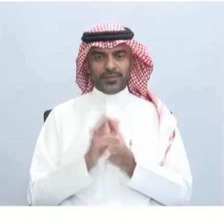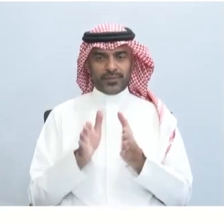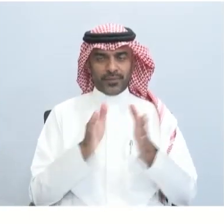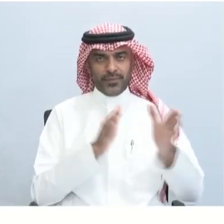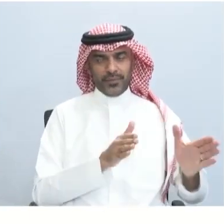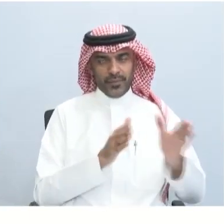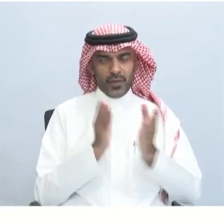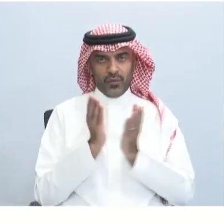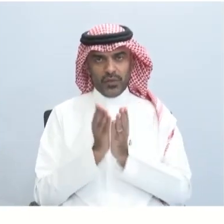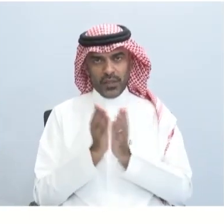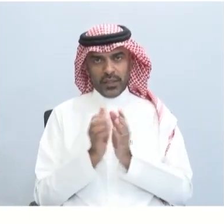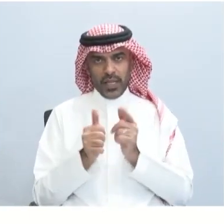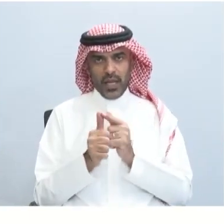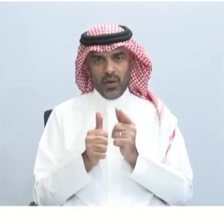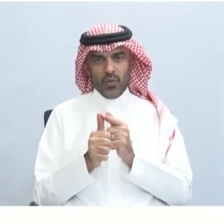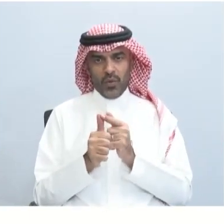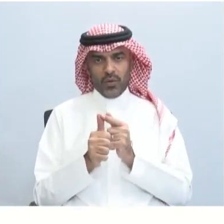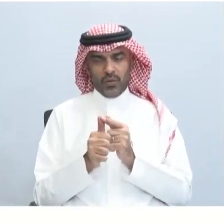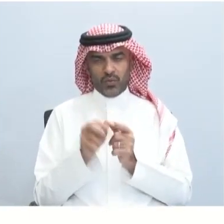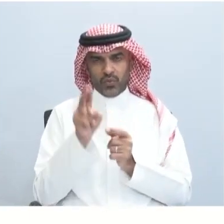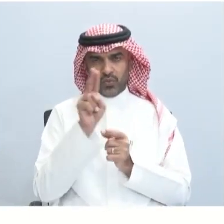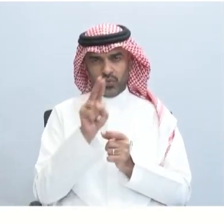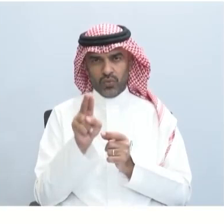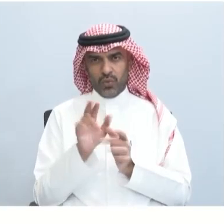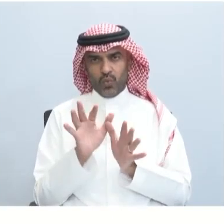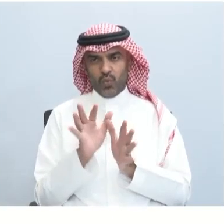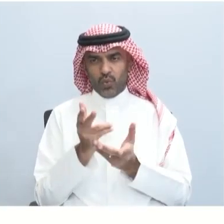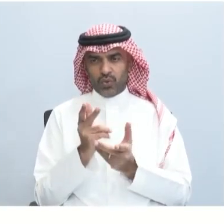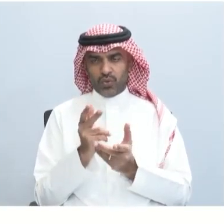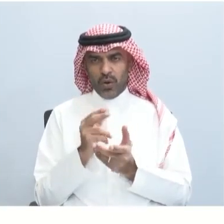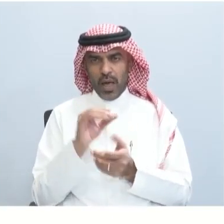الدرس الاول ما هي الماده وقياسها